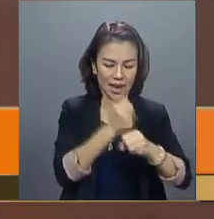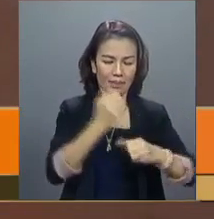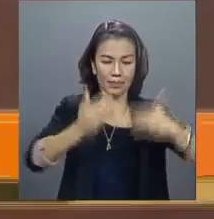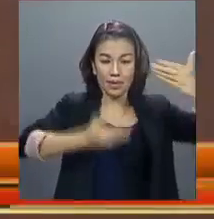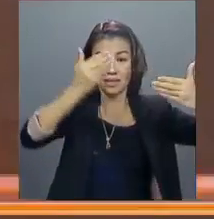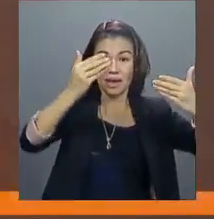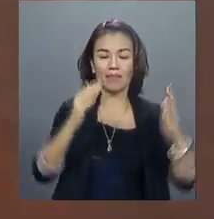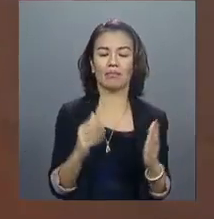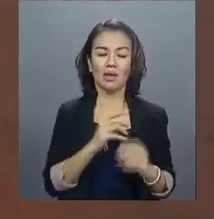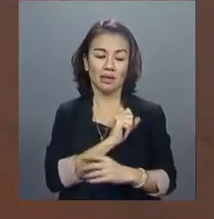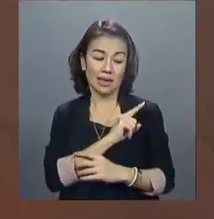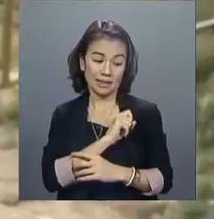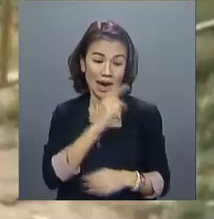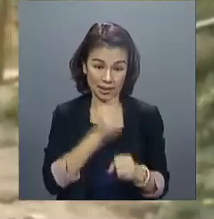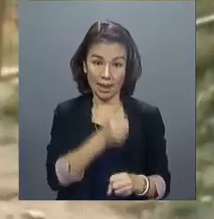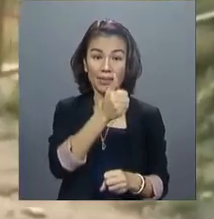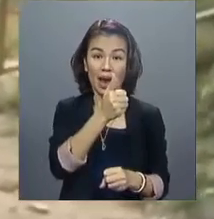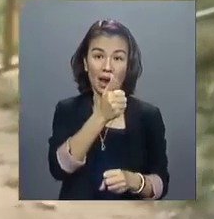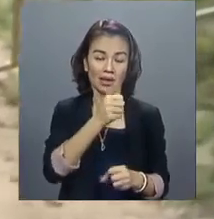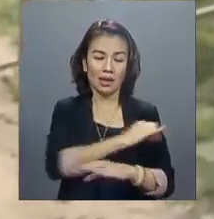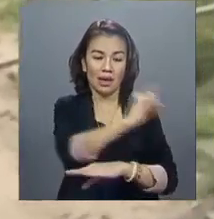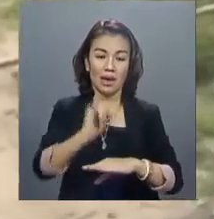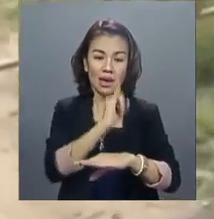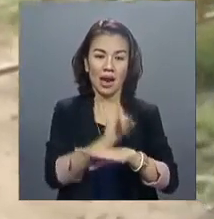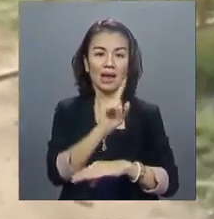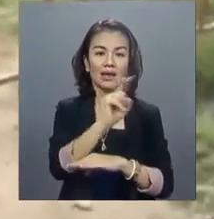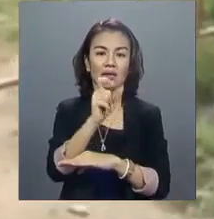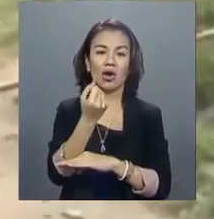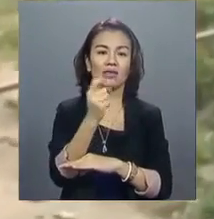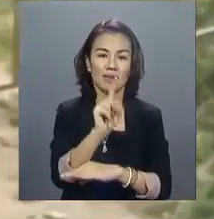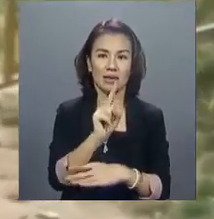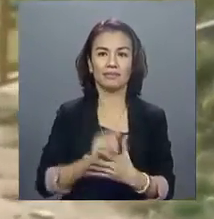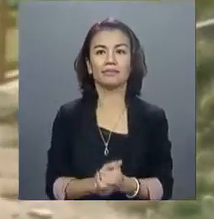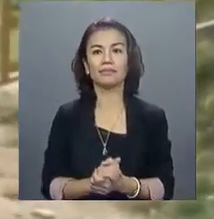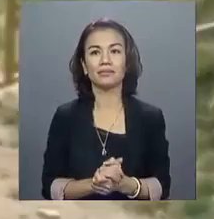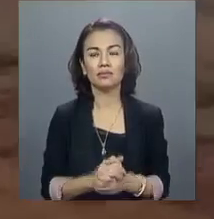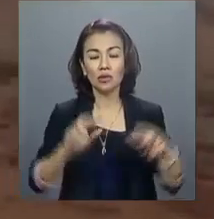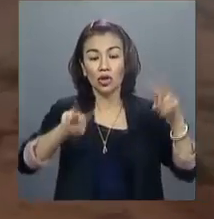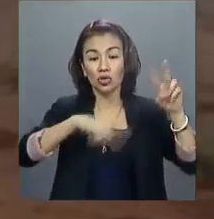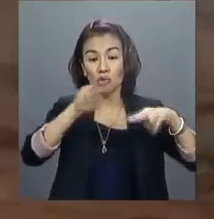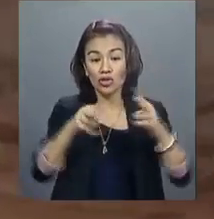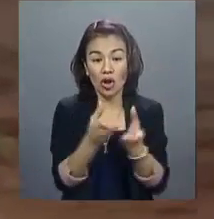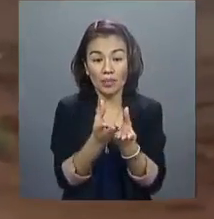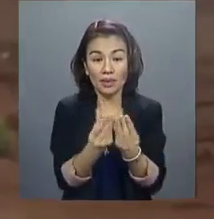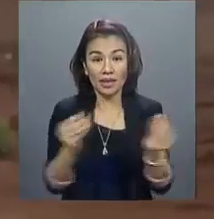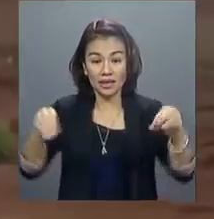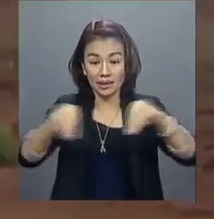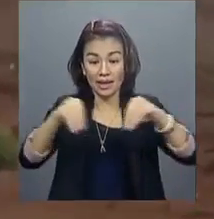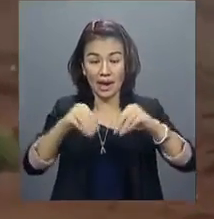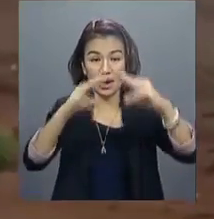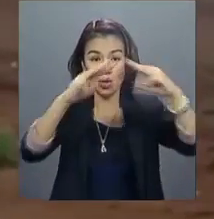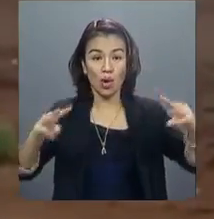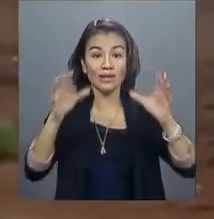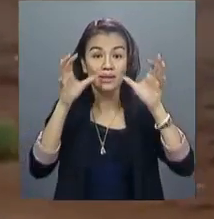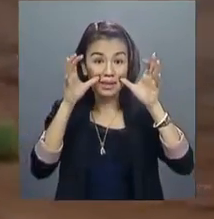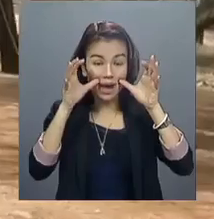พุทธศาสนาต่อไปได้จำนวน111ไร่ส่วนผลการตรวจสอบที่ดินที่ใกล้เคียงวัดเสือนะคะซึ่งเป็นที่ดินส.ป.